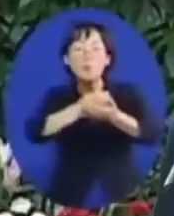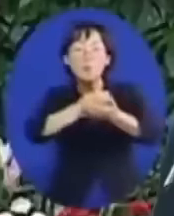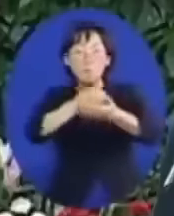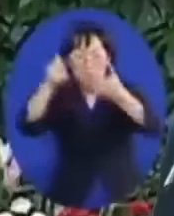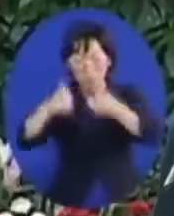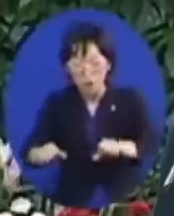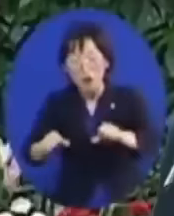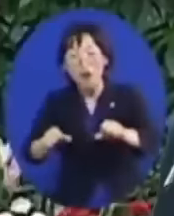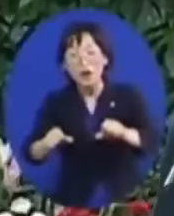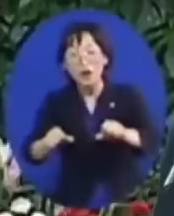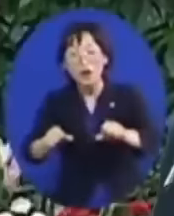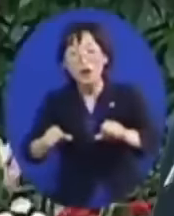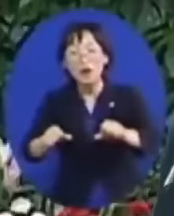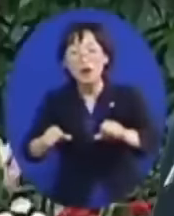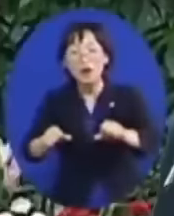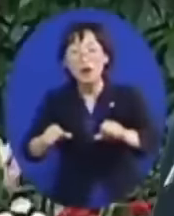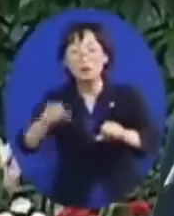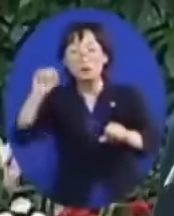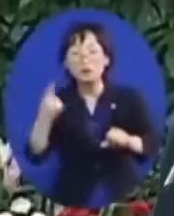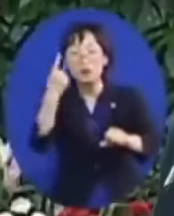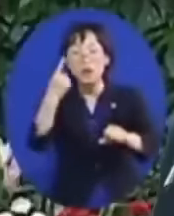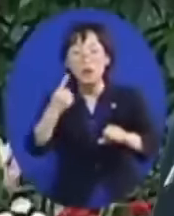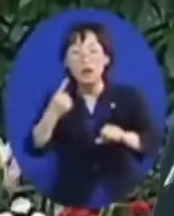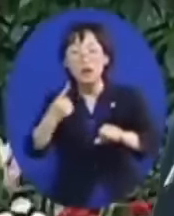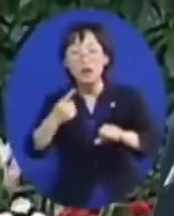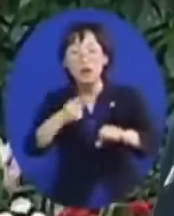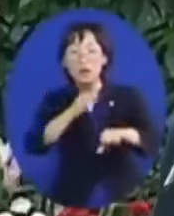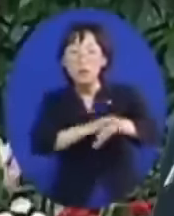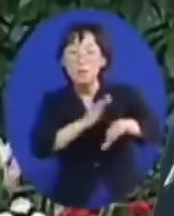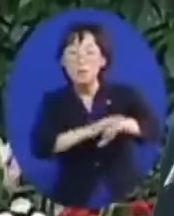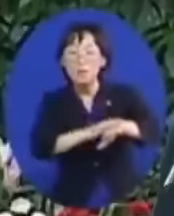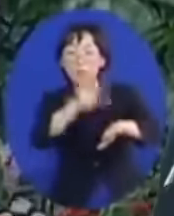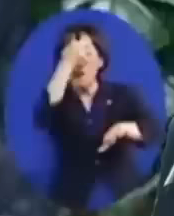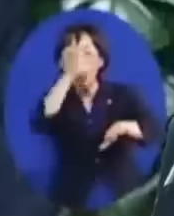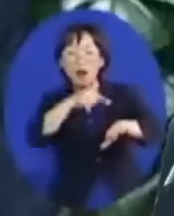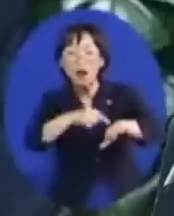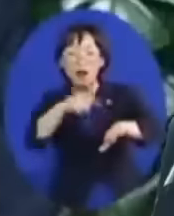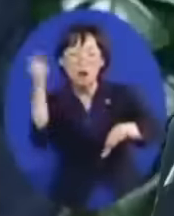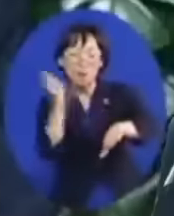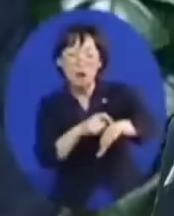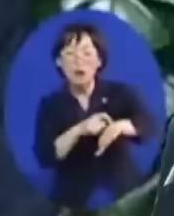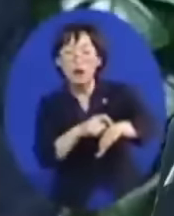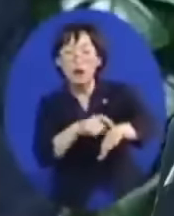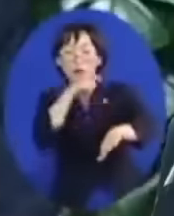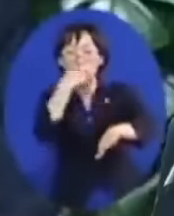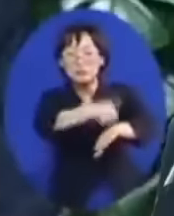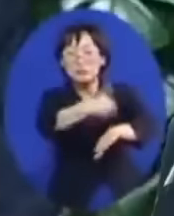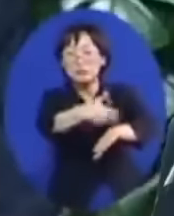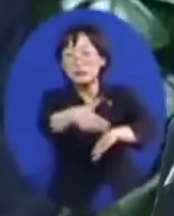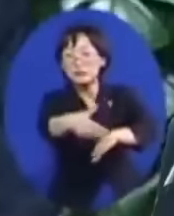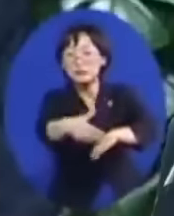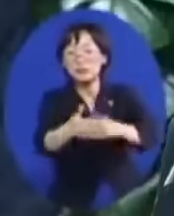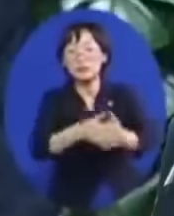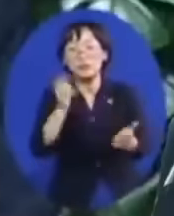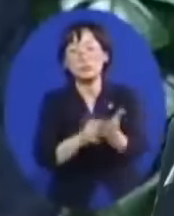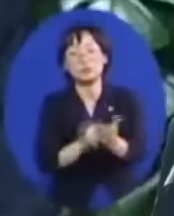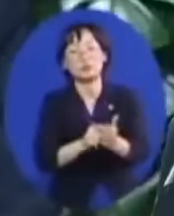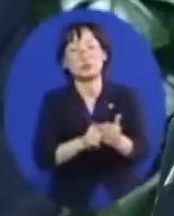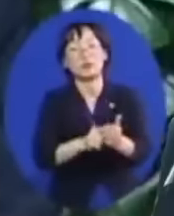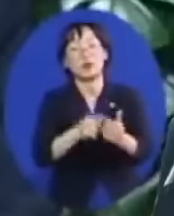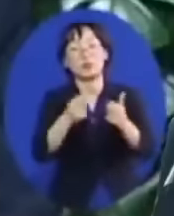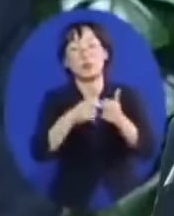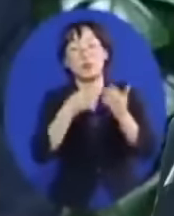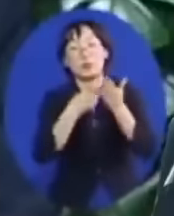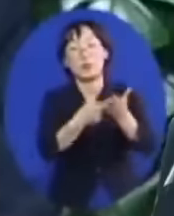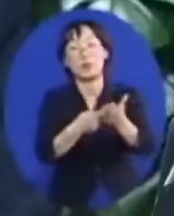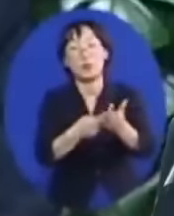깨어지는 순간에 파편이 왼쪽 발목의 아킬레스건과 동맥을 자른 바람에 피를 막 쏟고 급히 병원에 가서